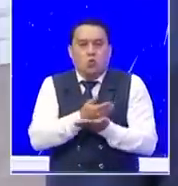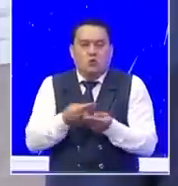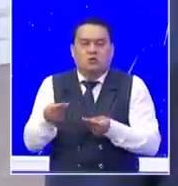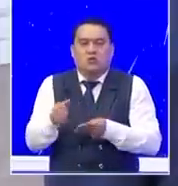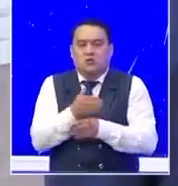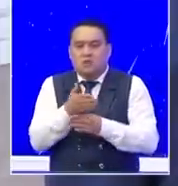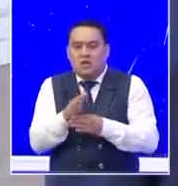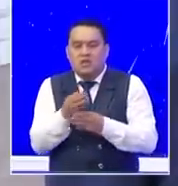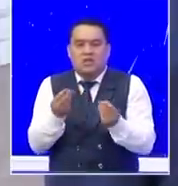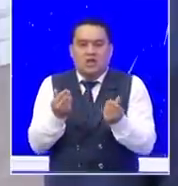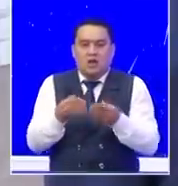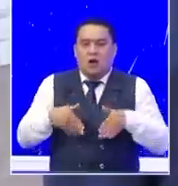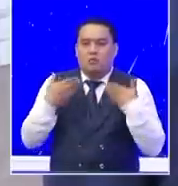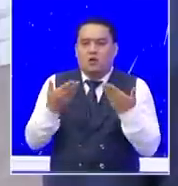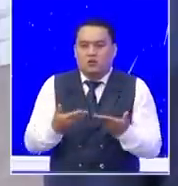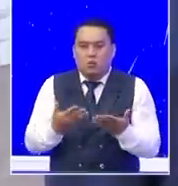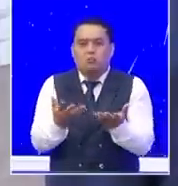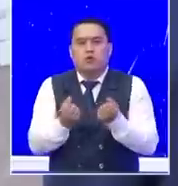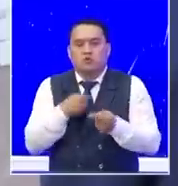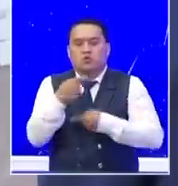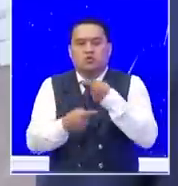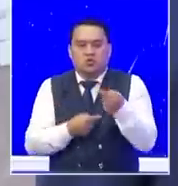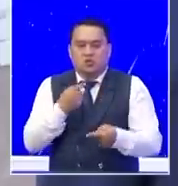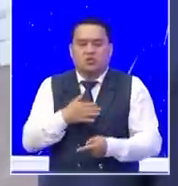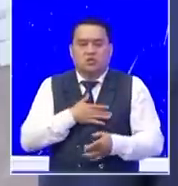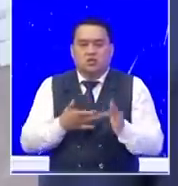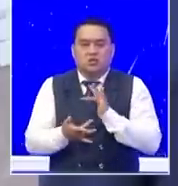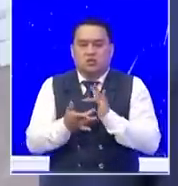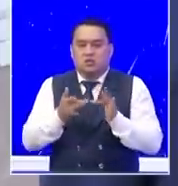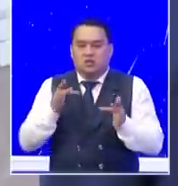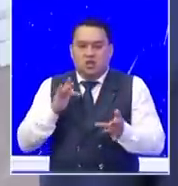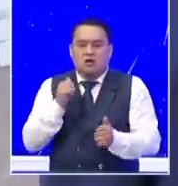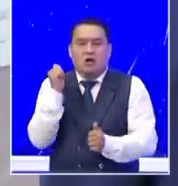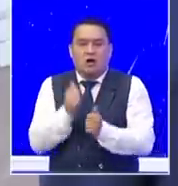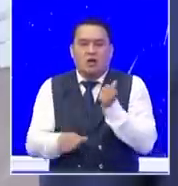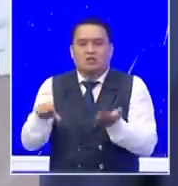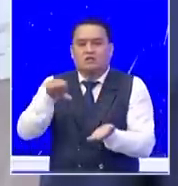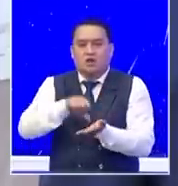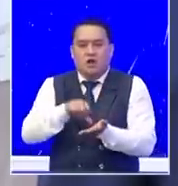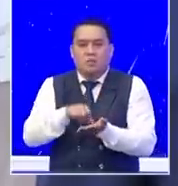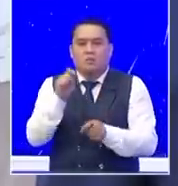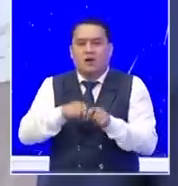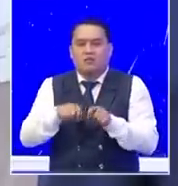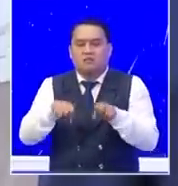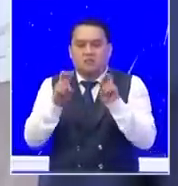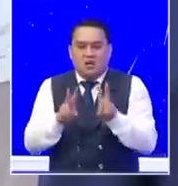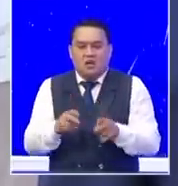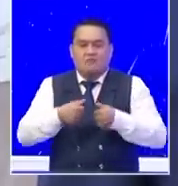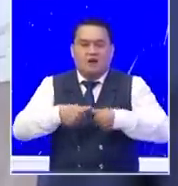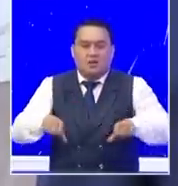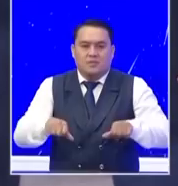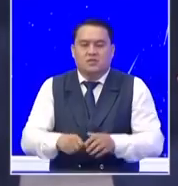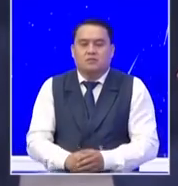распределением средств. Обращения от граждан мы получаем через наши странички в социальных сетях. Каждого претендента на жилье проверяет специальная комиссия